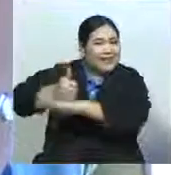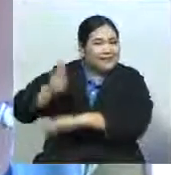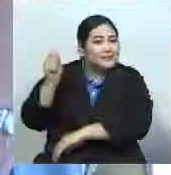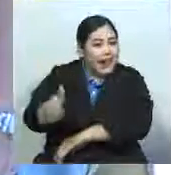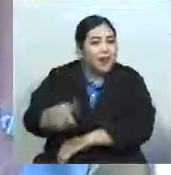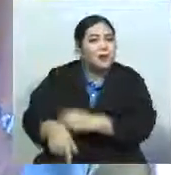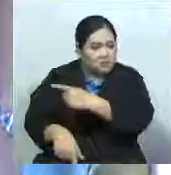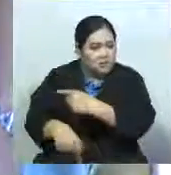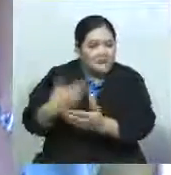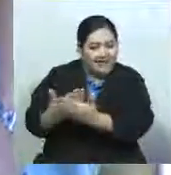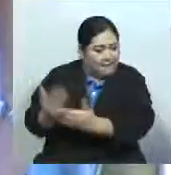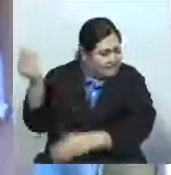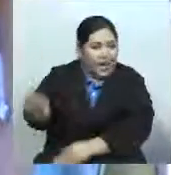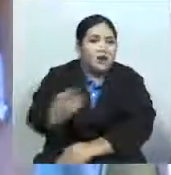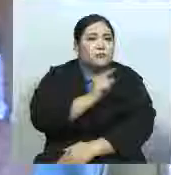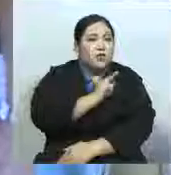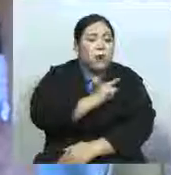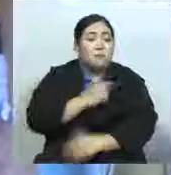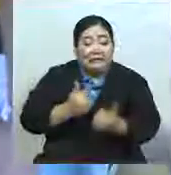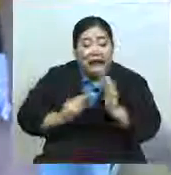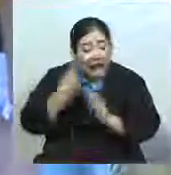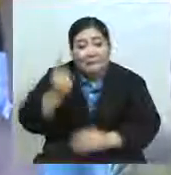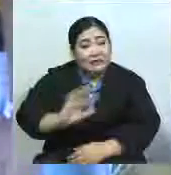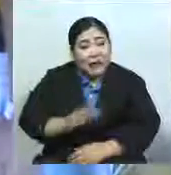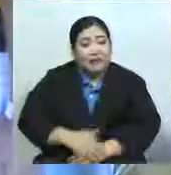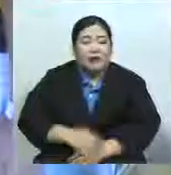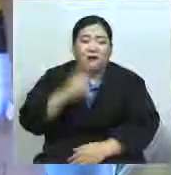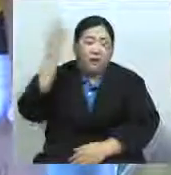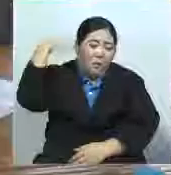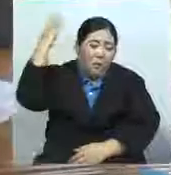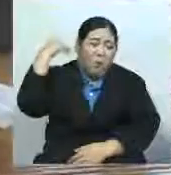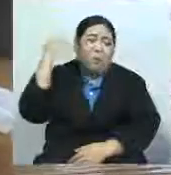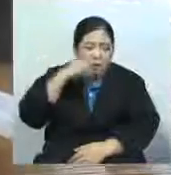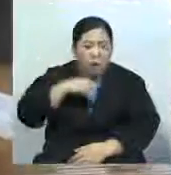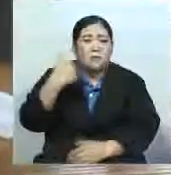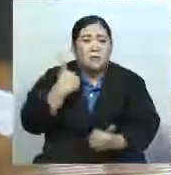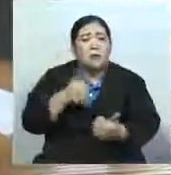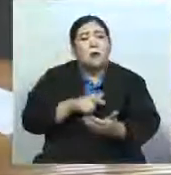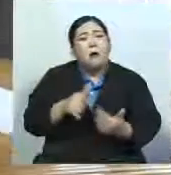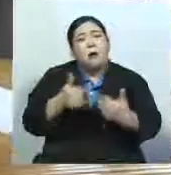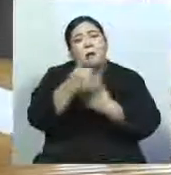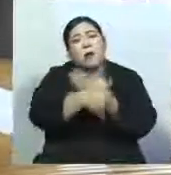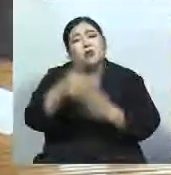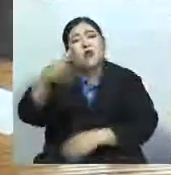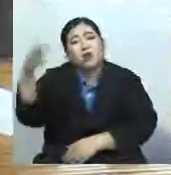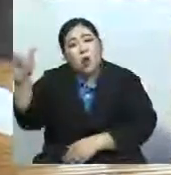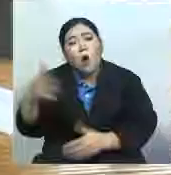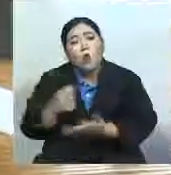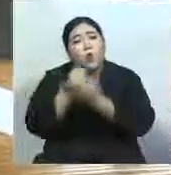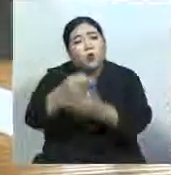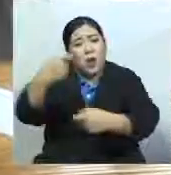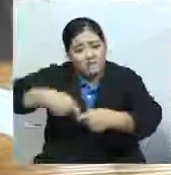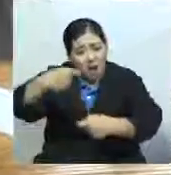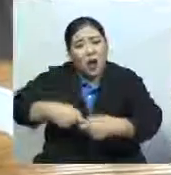เอาไว้ให้นะครับเหตุการณ์นี้กรณีนี้ไม่ได้เกิดขึ้นครั้งแรกนะคุณ ใช่ค่ะ เกิดขึ้นหลายครั้งแล้วนะครับแล้วก็พอไปต่างประเทศเนี่ยมันเกิดปัญหาช่วยเห